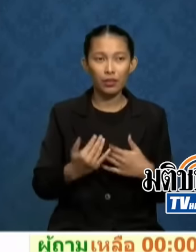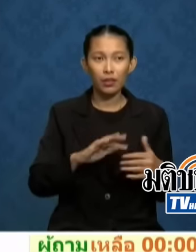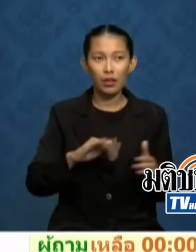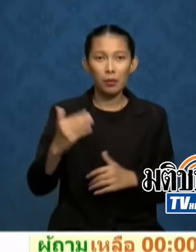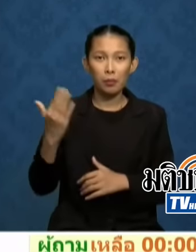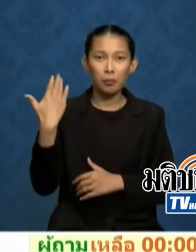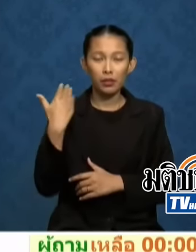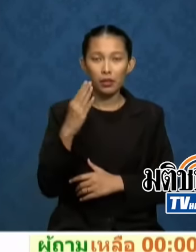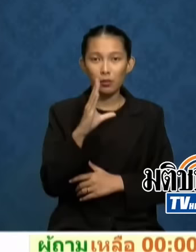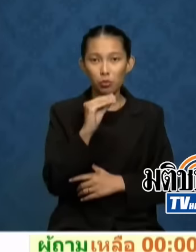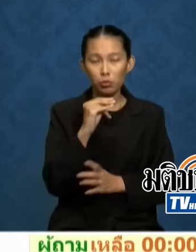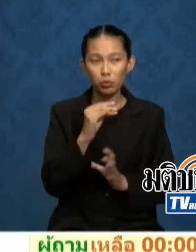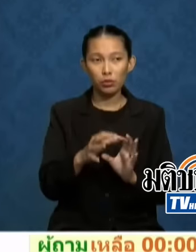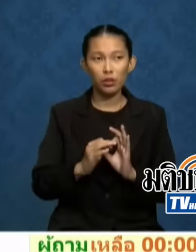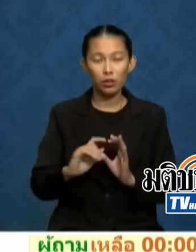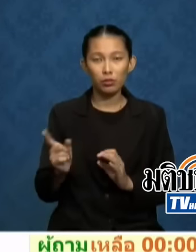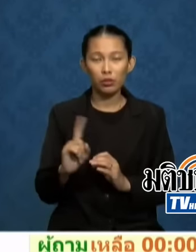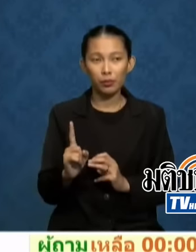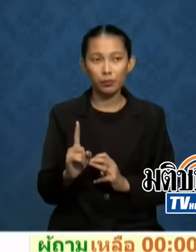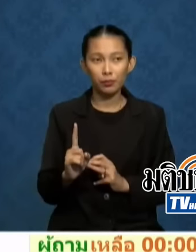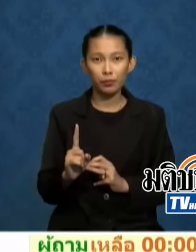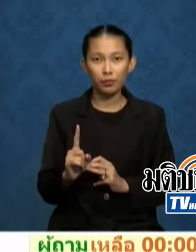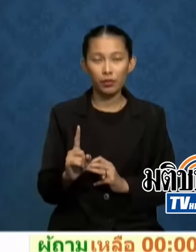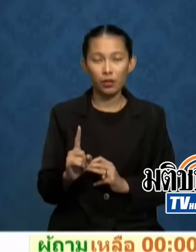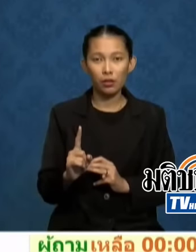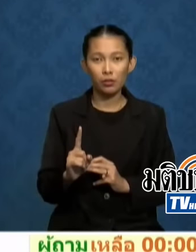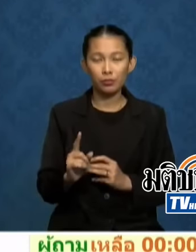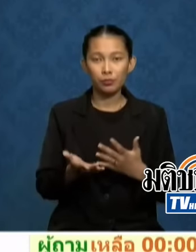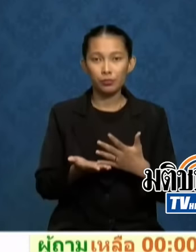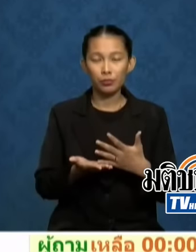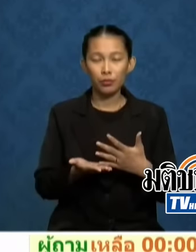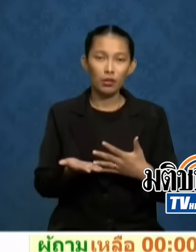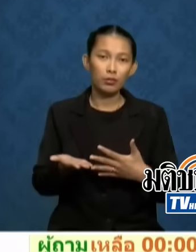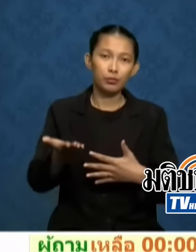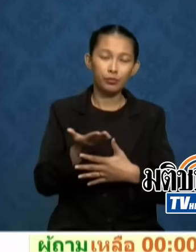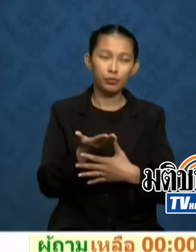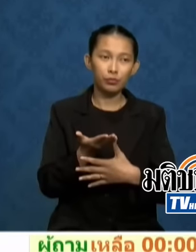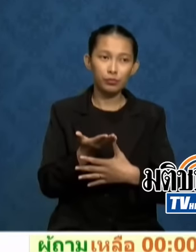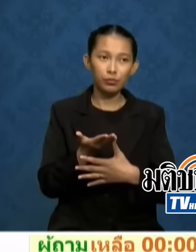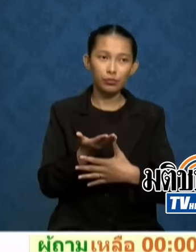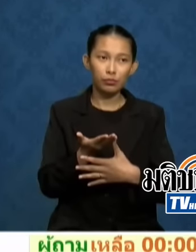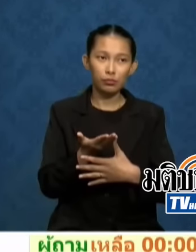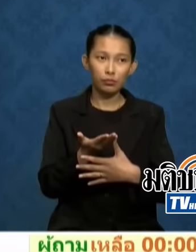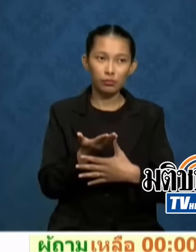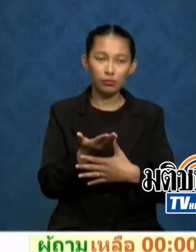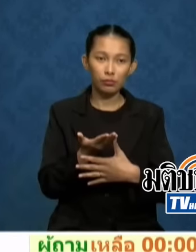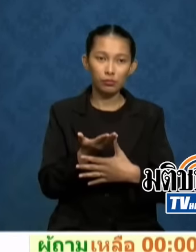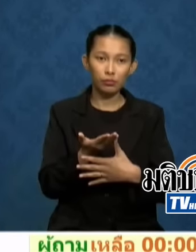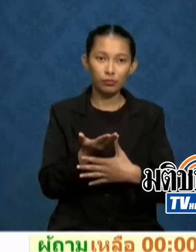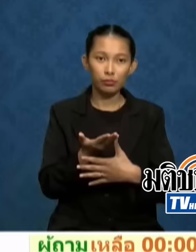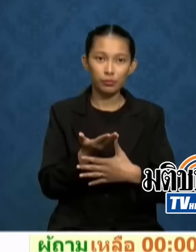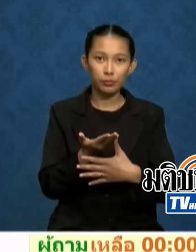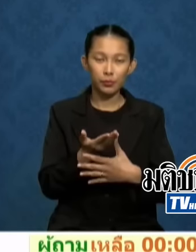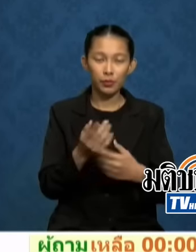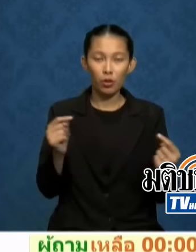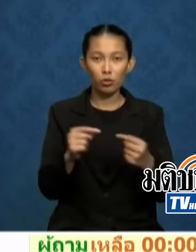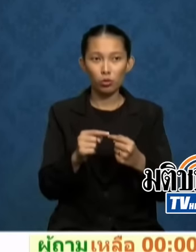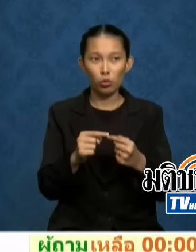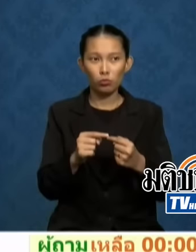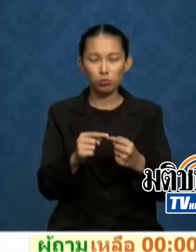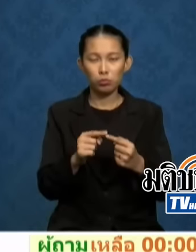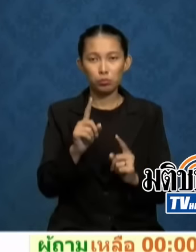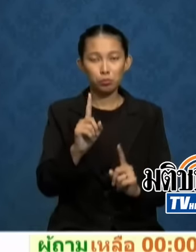ได้พูดถึงเรื่องของการพูดถึงเรื่องของระดับในเรื่องของการกำหนดว่าระ